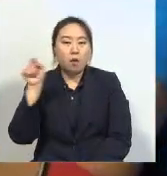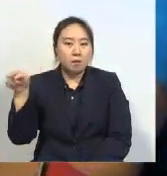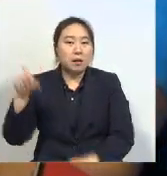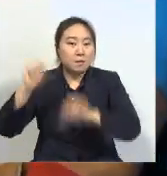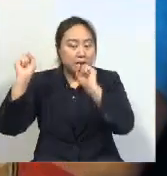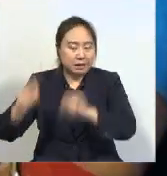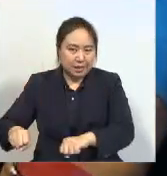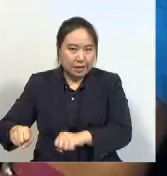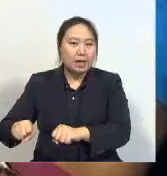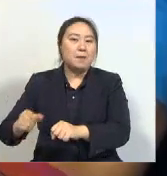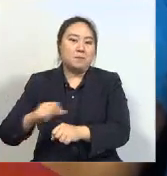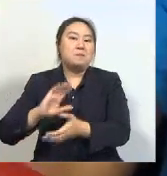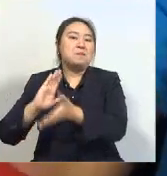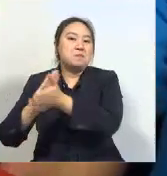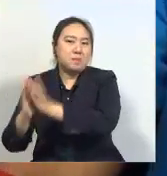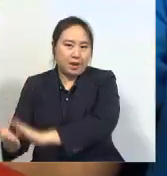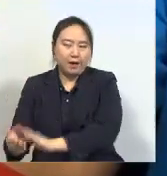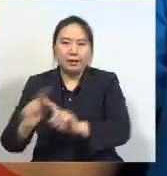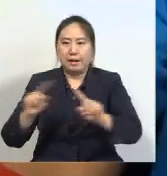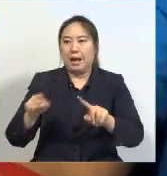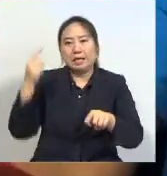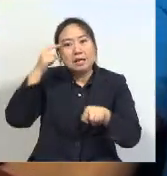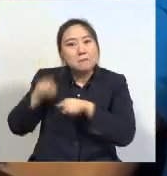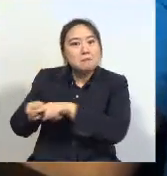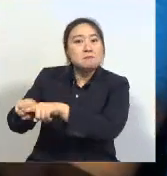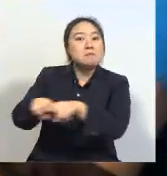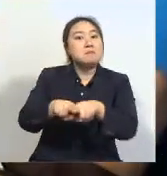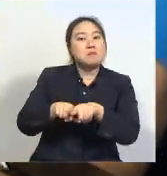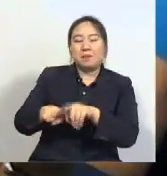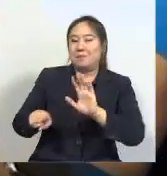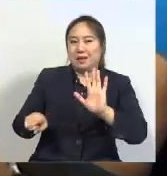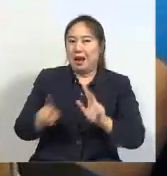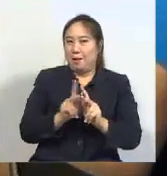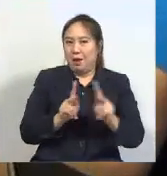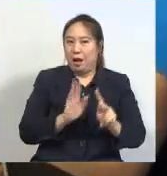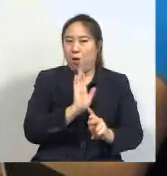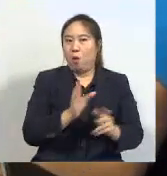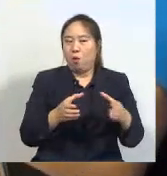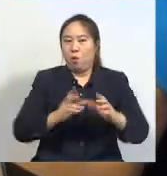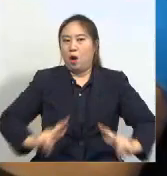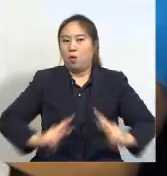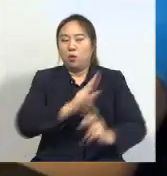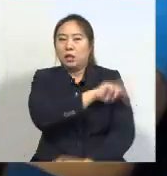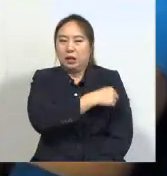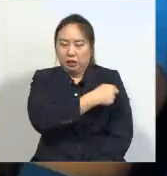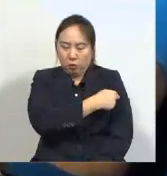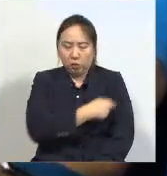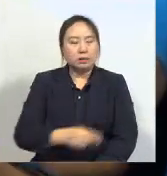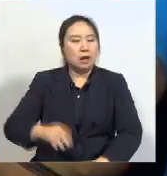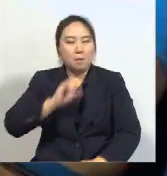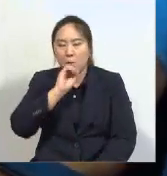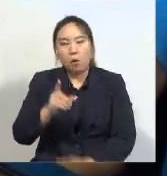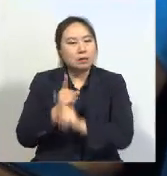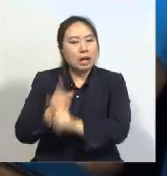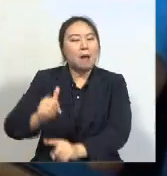ม่เป็นเอกฉันท์เพราะว่าคณะกรรมการในสัดส่วนของกระทรวงสาธารณสุขยังคงยืนยันให้มีการแบนสารเคมีทั้